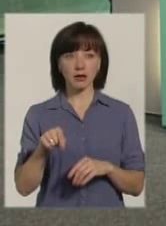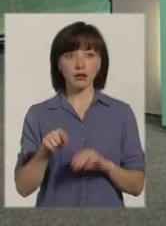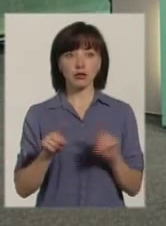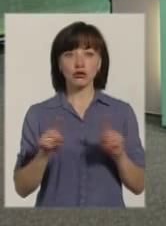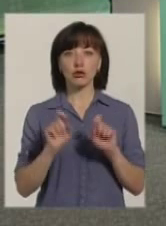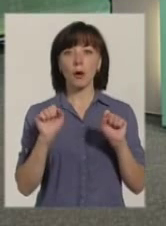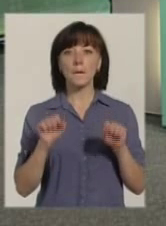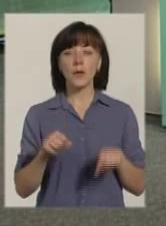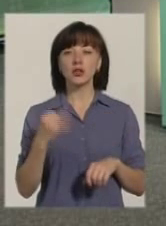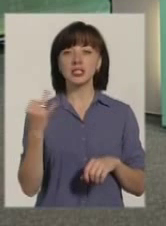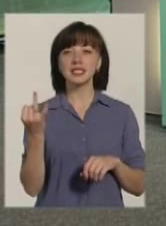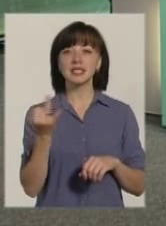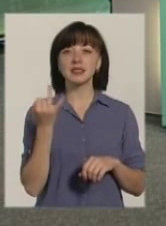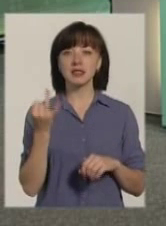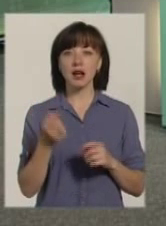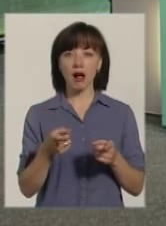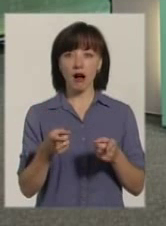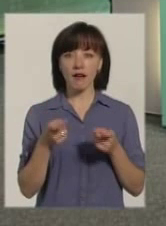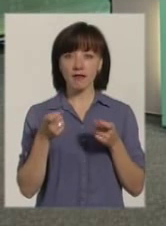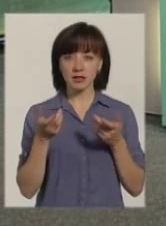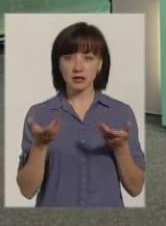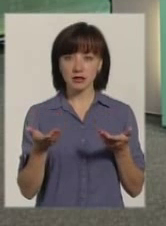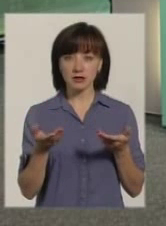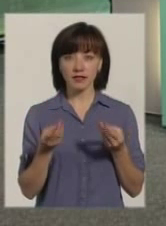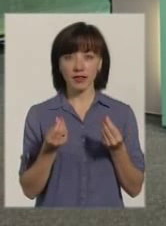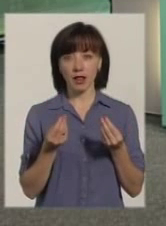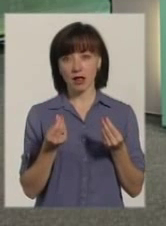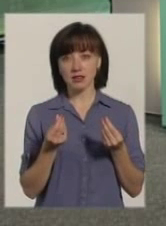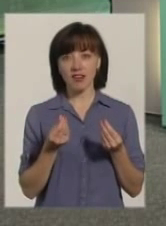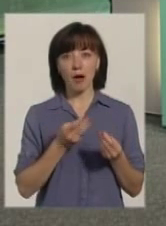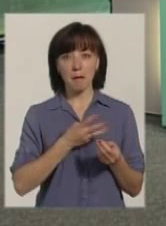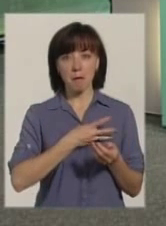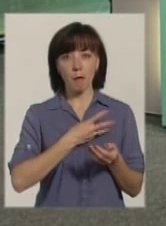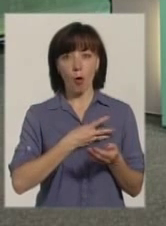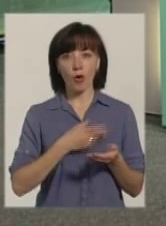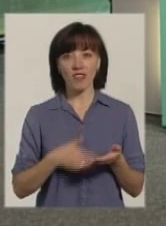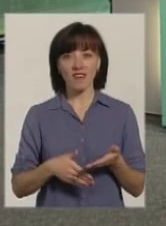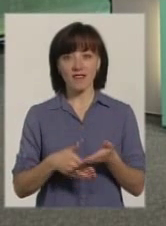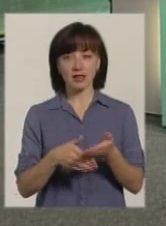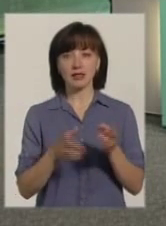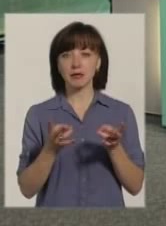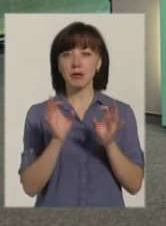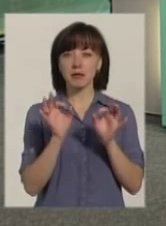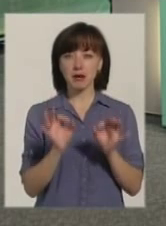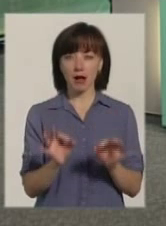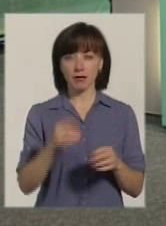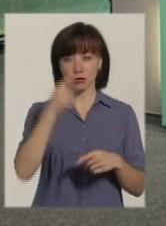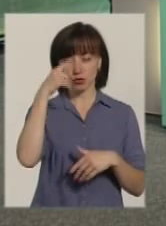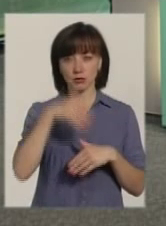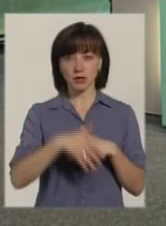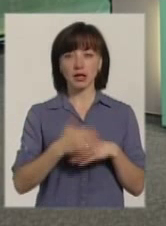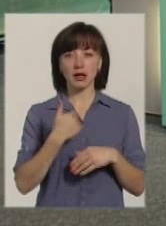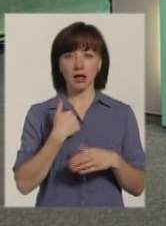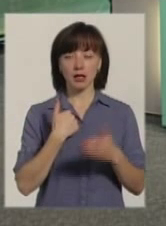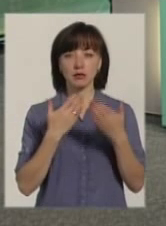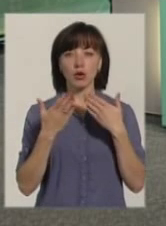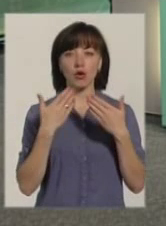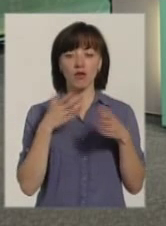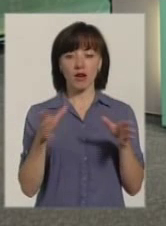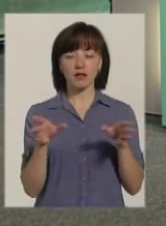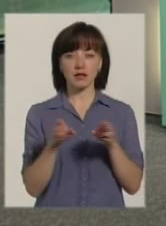що може зацікавити. Да? Це може це в певній мірі фінансова мотивація. Але це треба дуже адекватно, правильно зрозуміти. Я спілкувався з